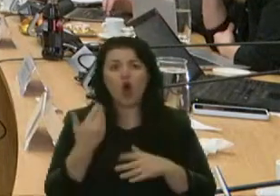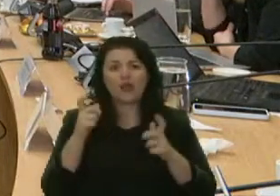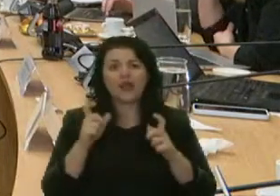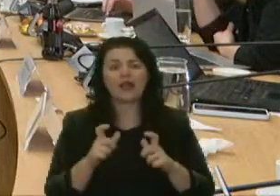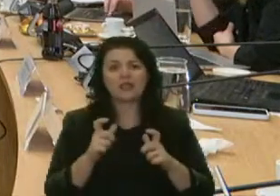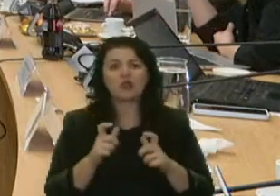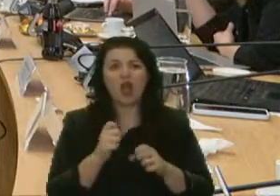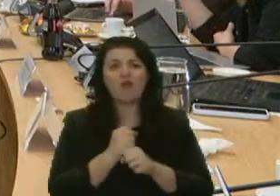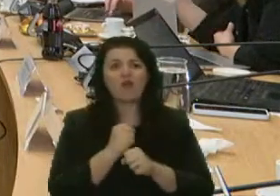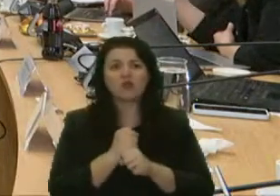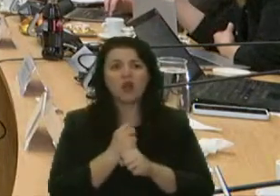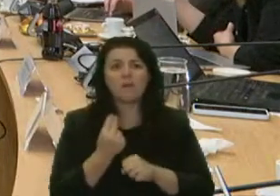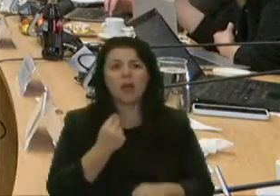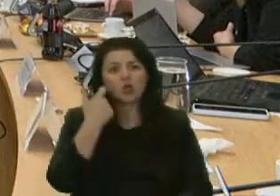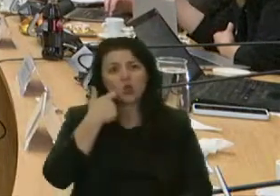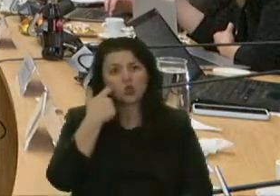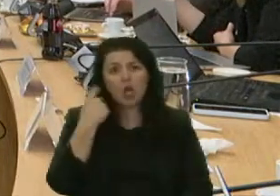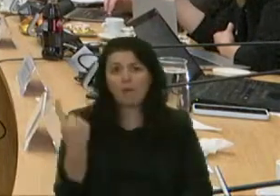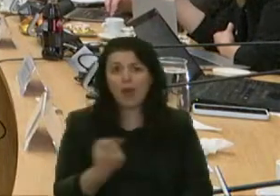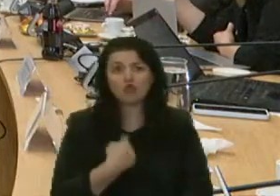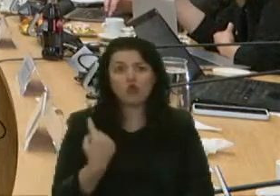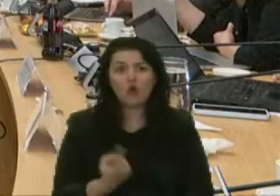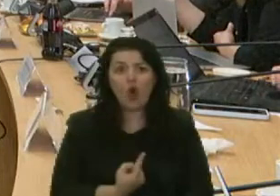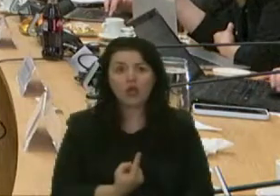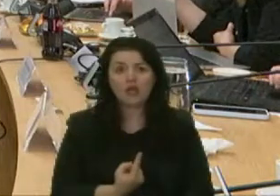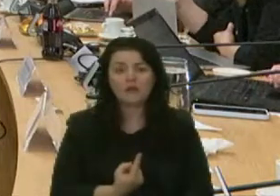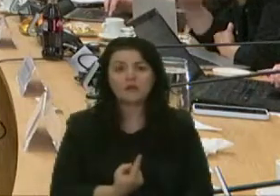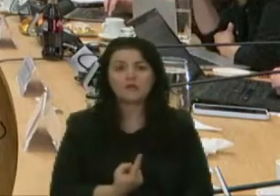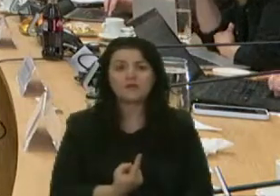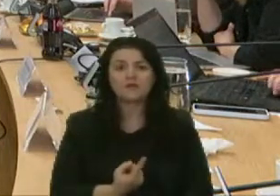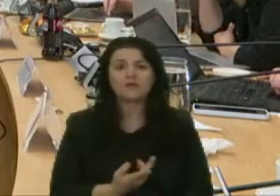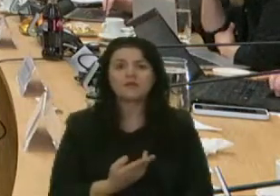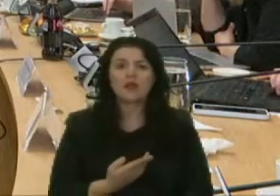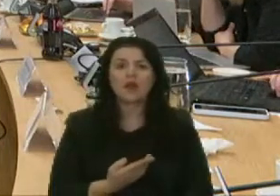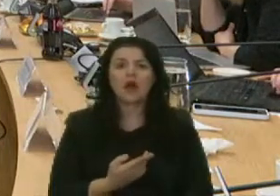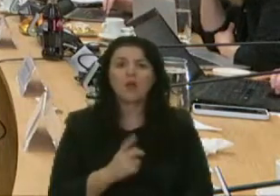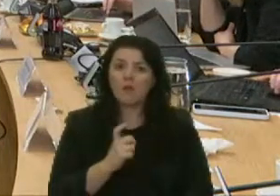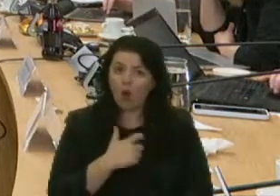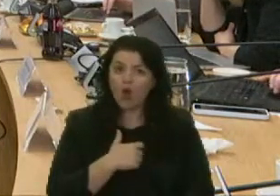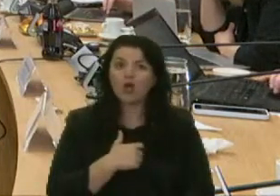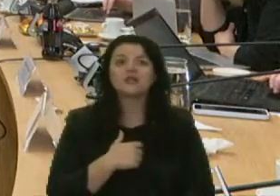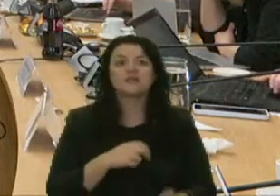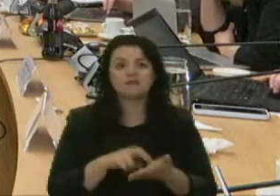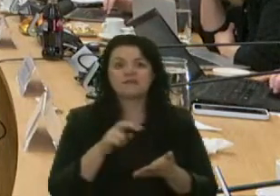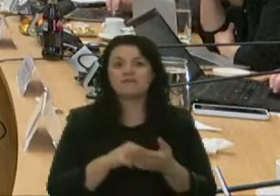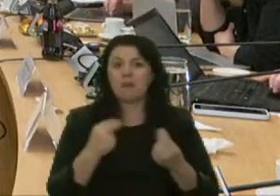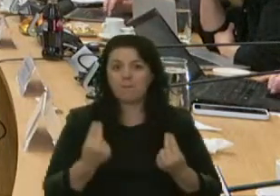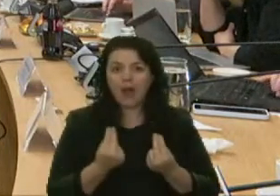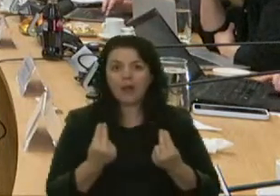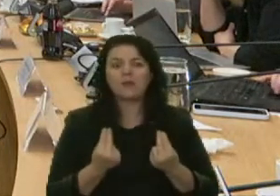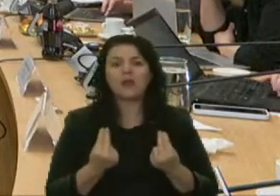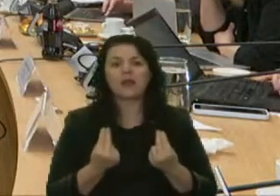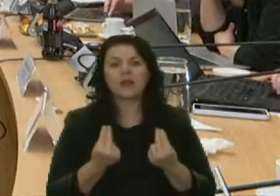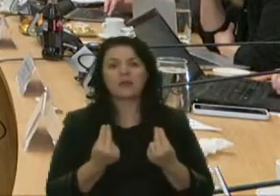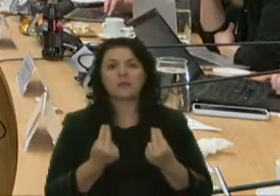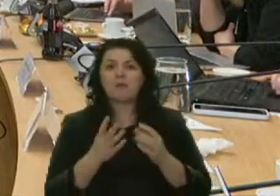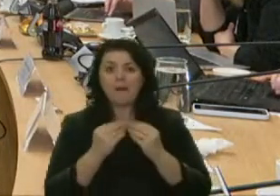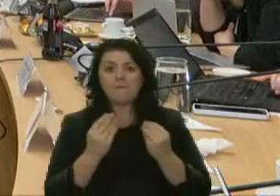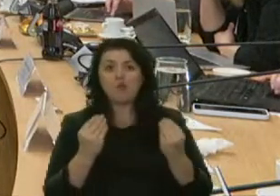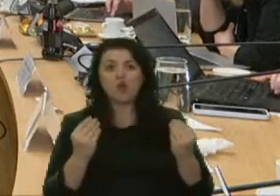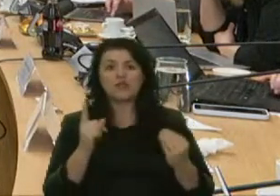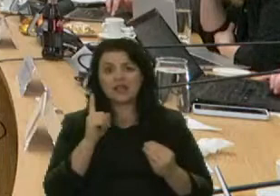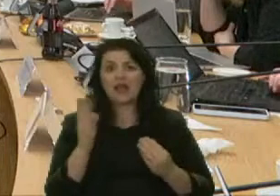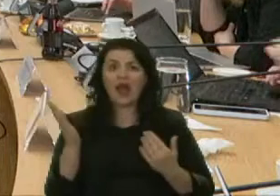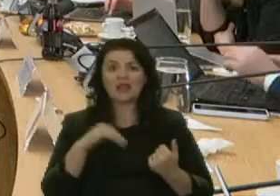care au fost pentru clujeni pentru noi evident că lucrurile pot să fie și mai bune se pot face și mai multe dar